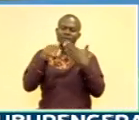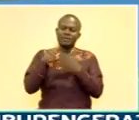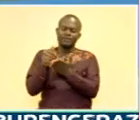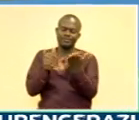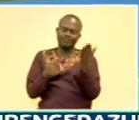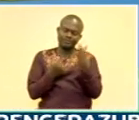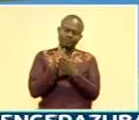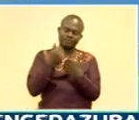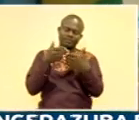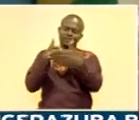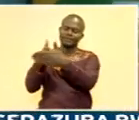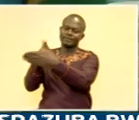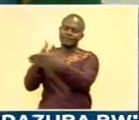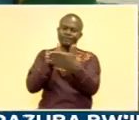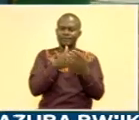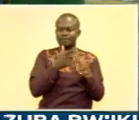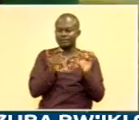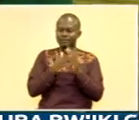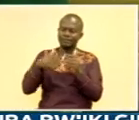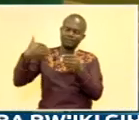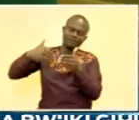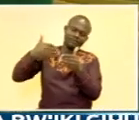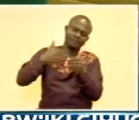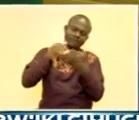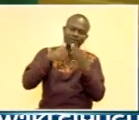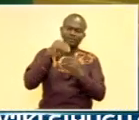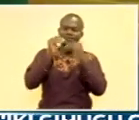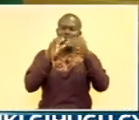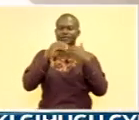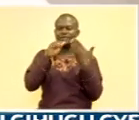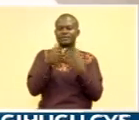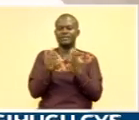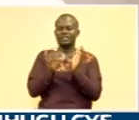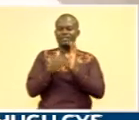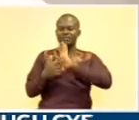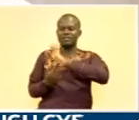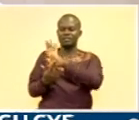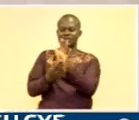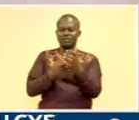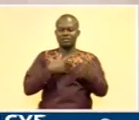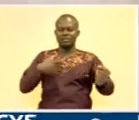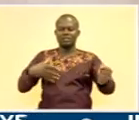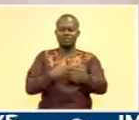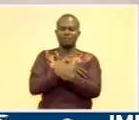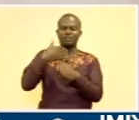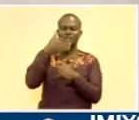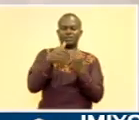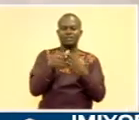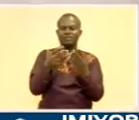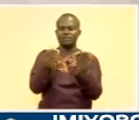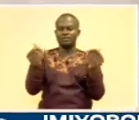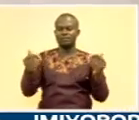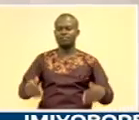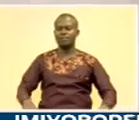wo kenshi utera inzitizi, gusa ngo uko abagore bagenda bajya mu nzego z'ubuyobozi kandi bakagaragaza ko bashoboye bizagenda bikemuka.